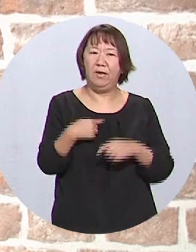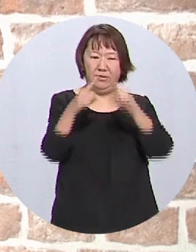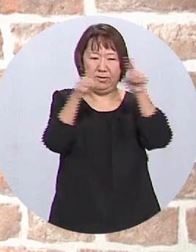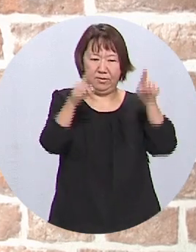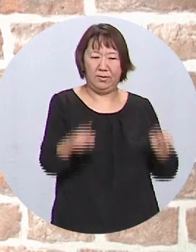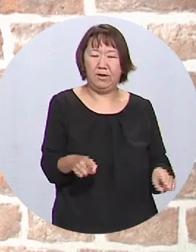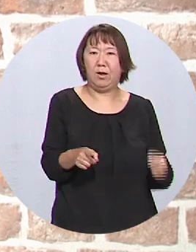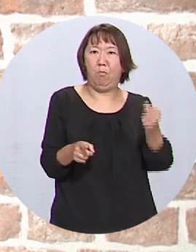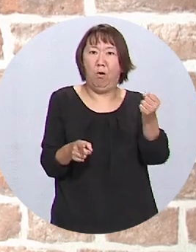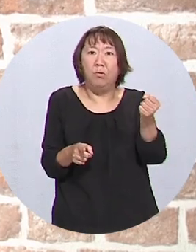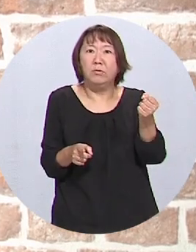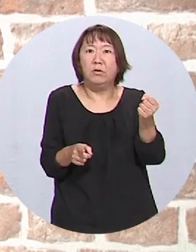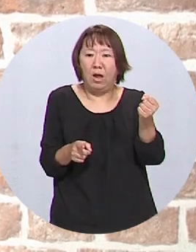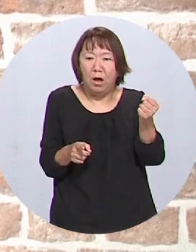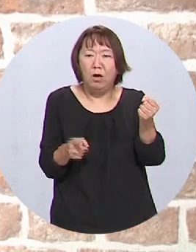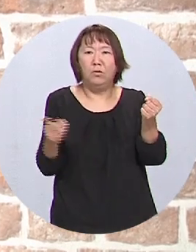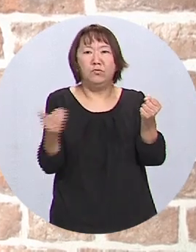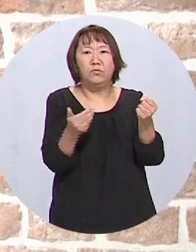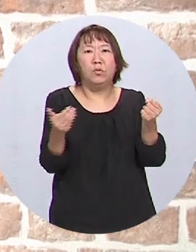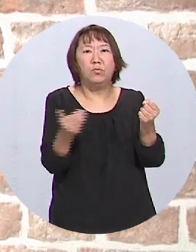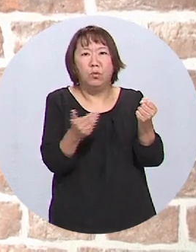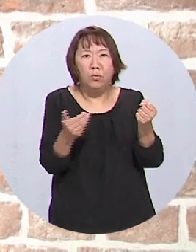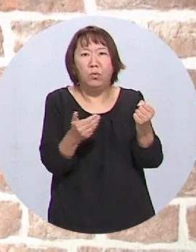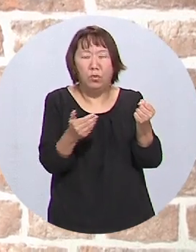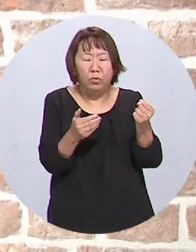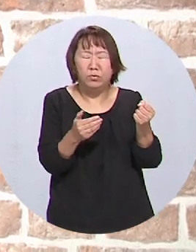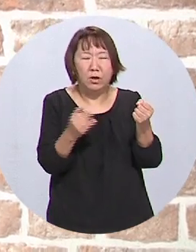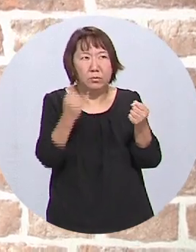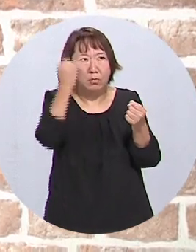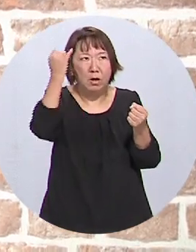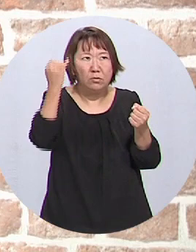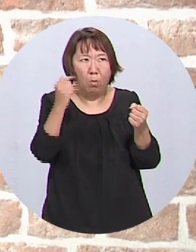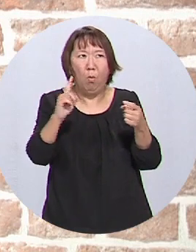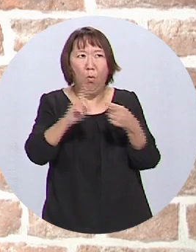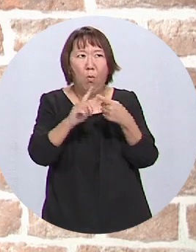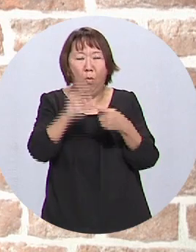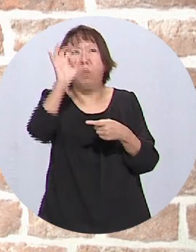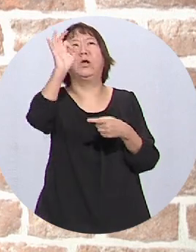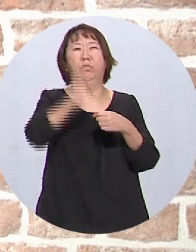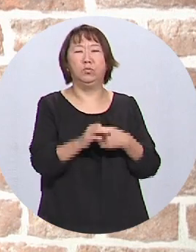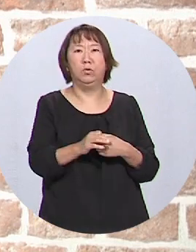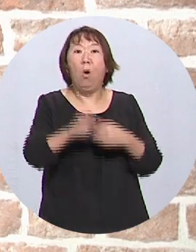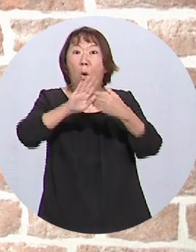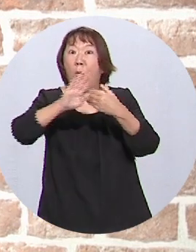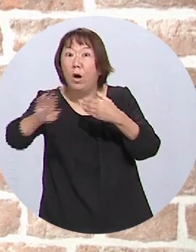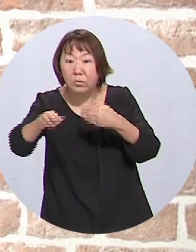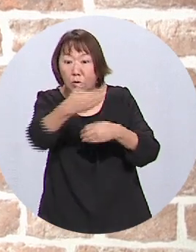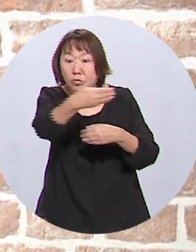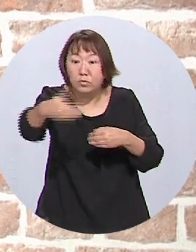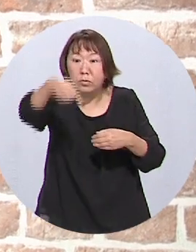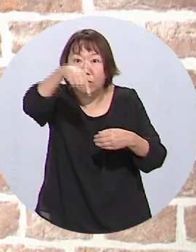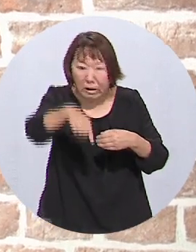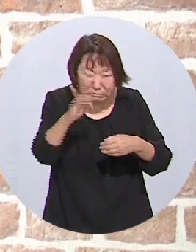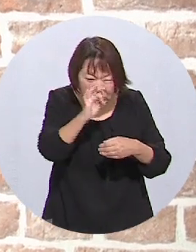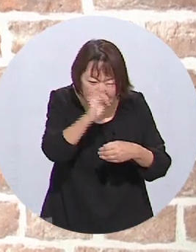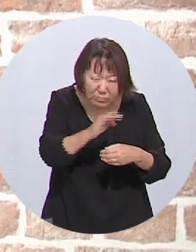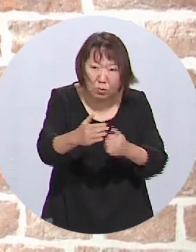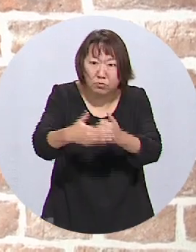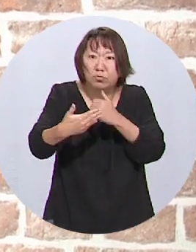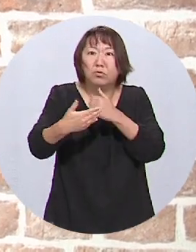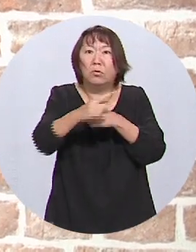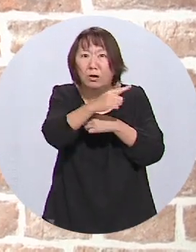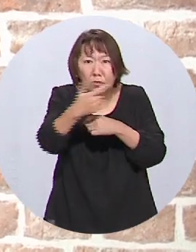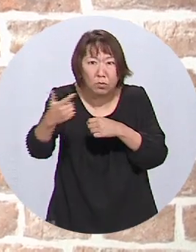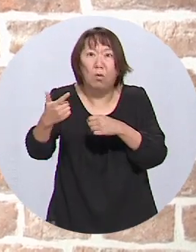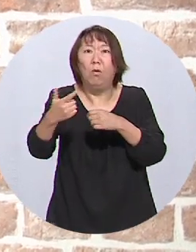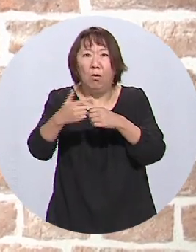ってお仕事されてる機動隊っていうのは、イメージついたんですけど、うん、他にも水難救助隊とか、うん、あと